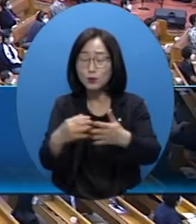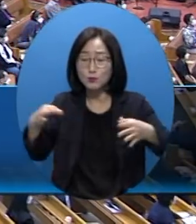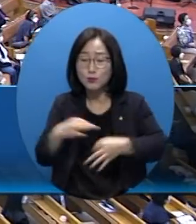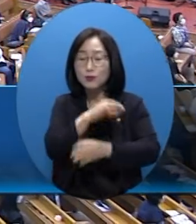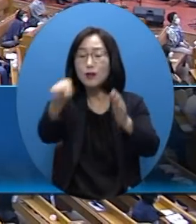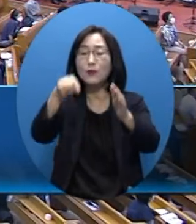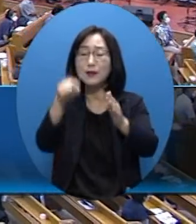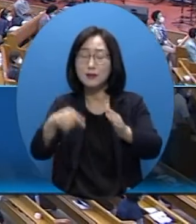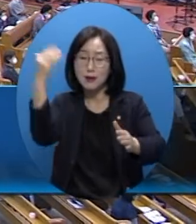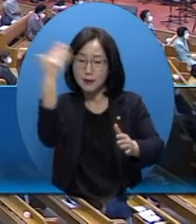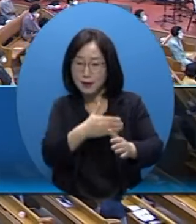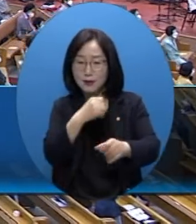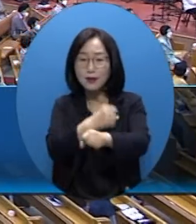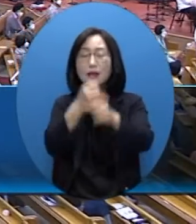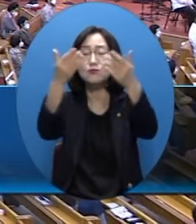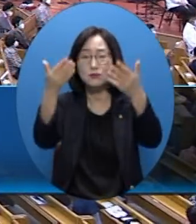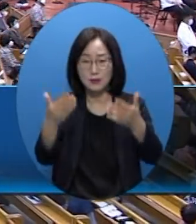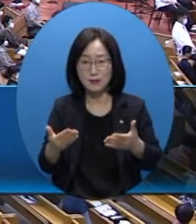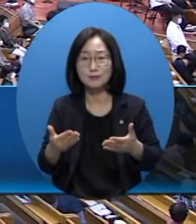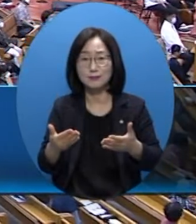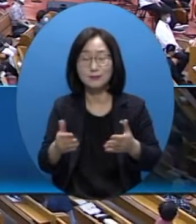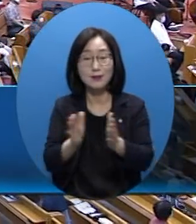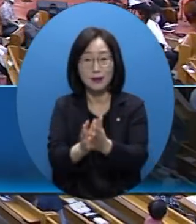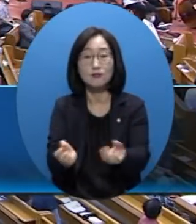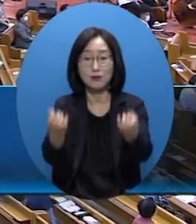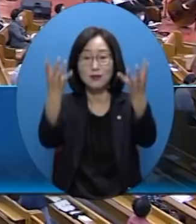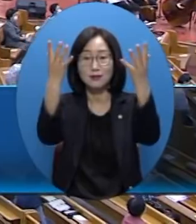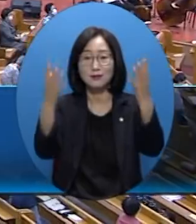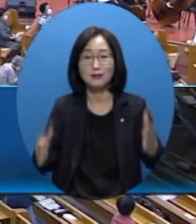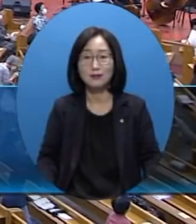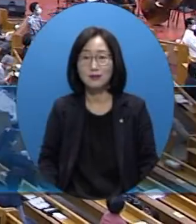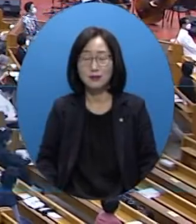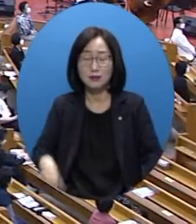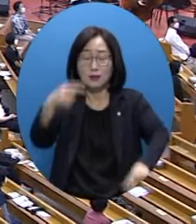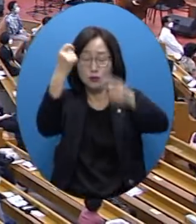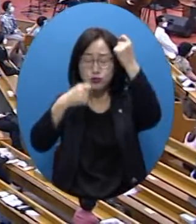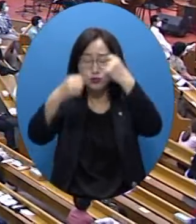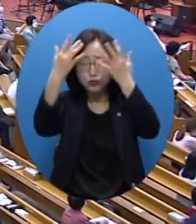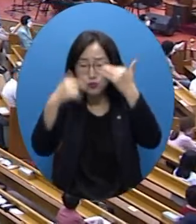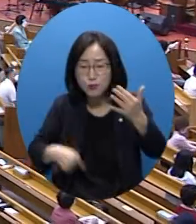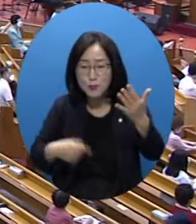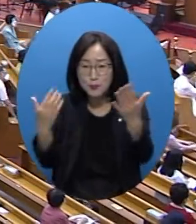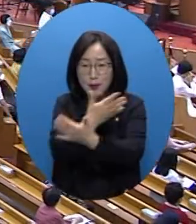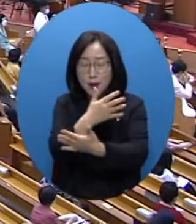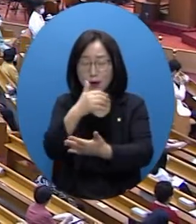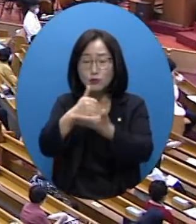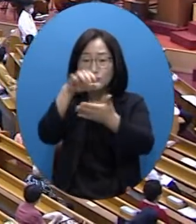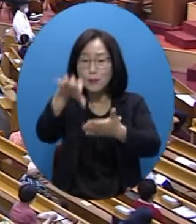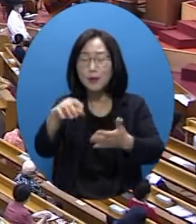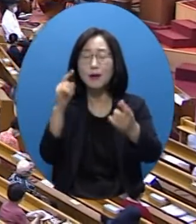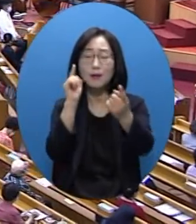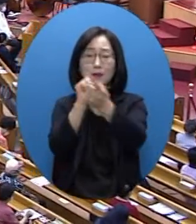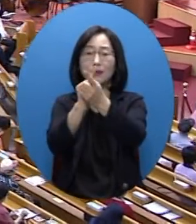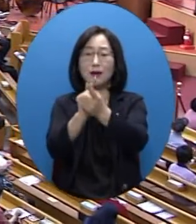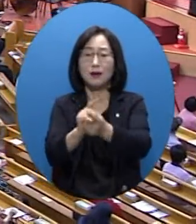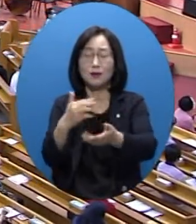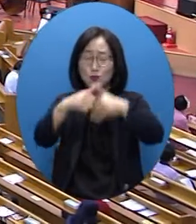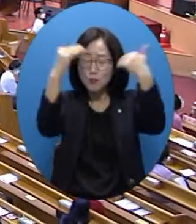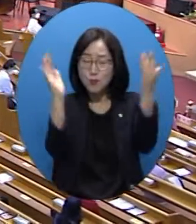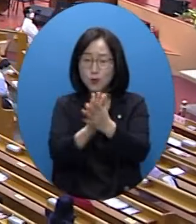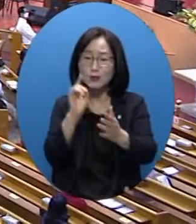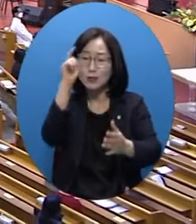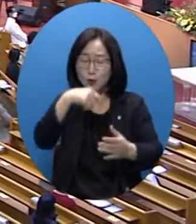불의에서 깨끗하게 하실 것이요. 할렐루야. 눈물로 회개하며 주 앞에 나갈 때 주께서 모든 더러운